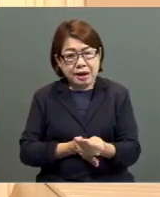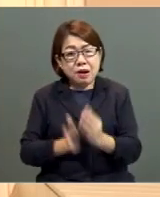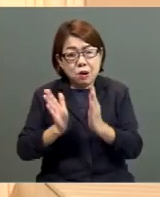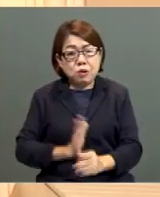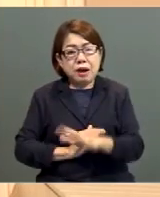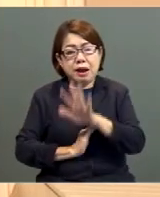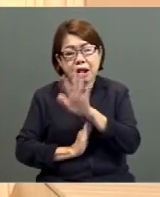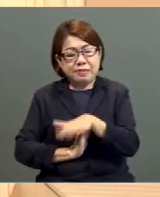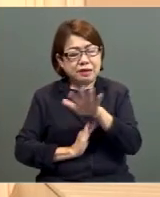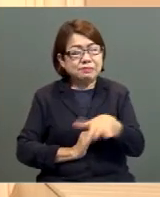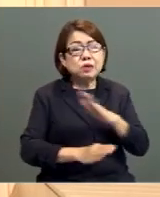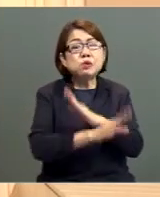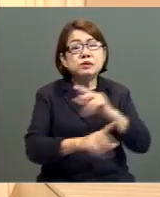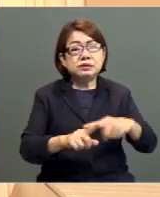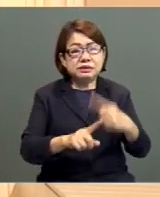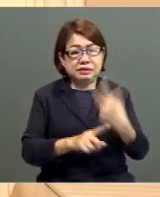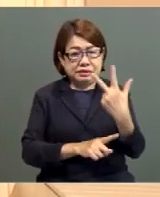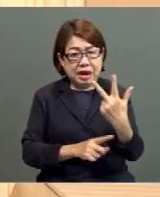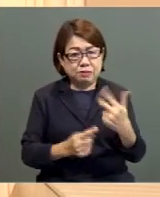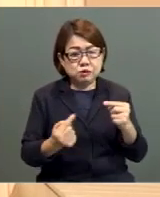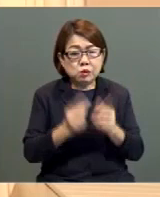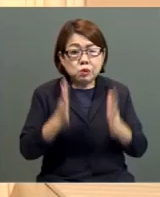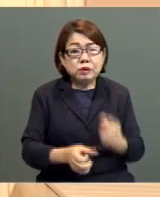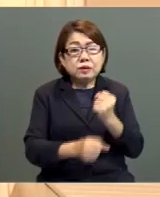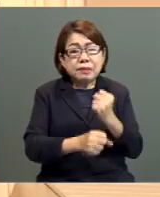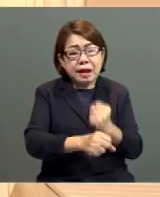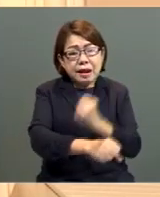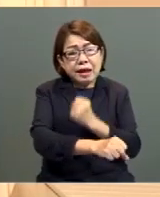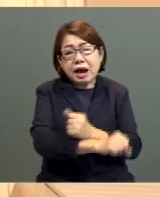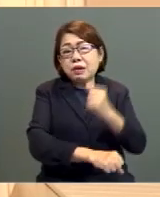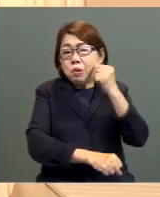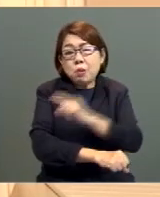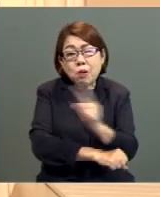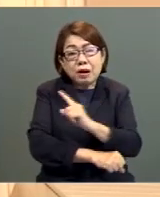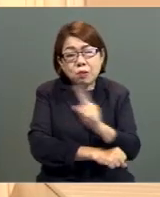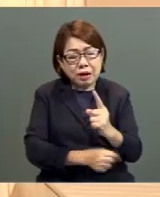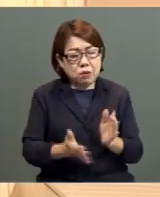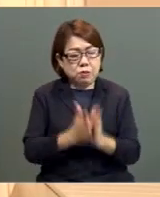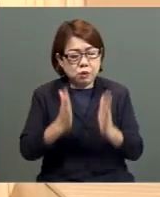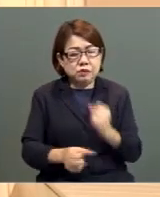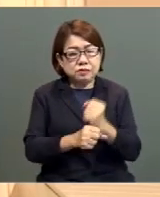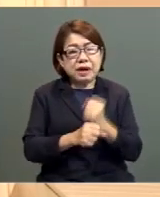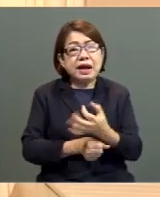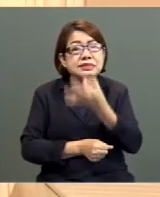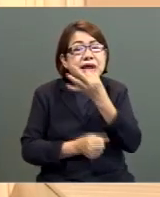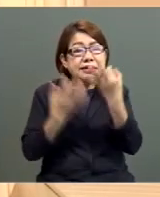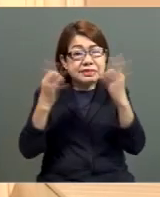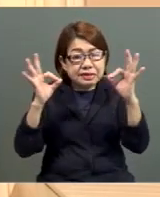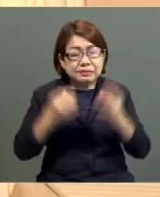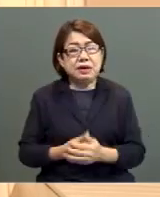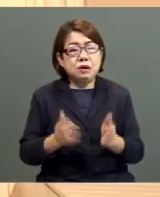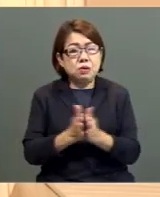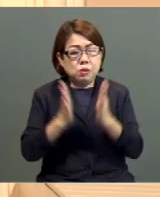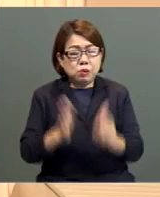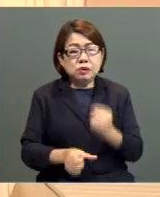า3เดือนสำหรับลูกจ้างรายวันอาชีพอิสระแรงงานนอกระบบ9ล้านคนการคืนเงิน